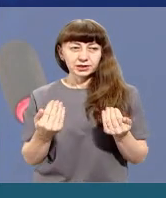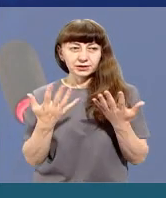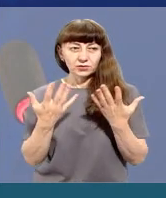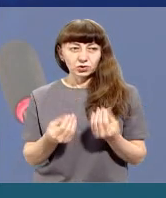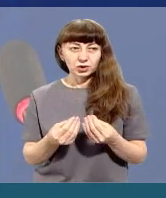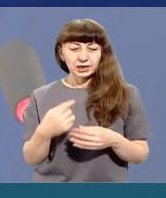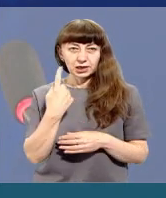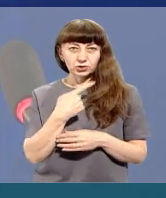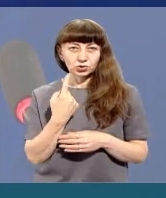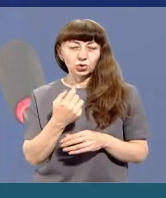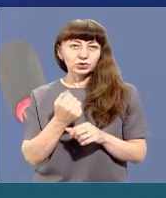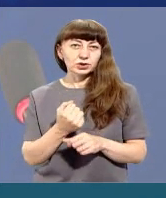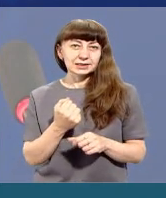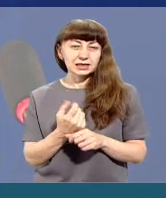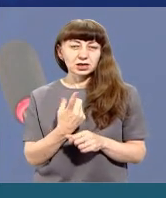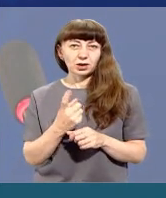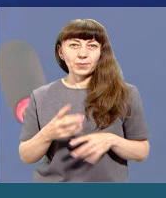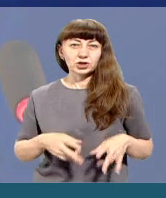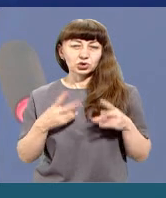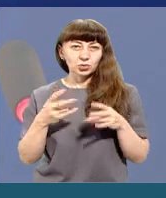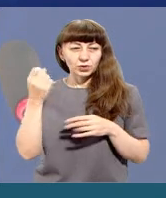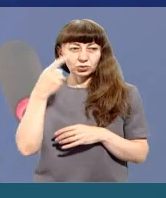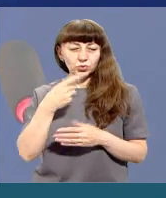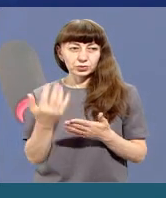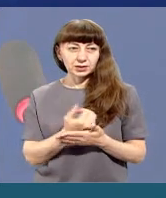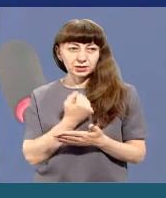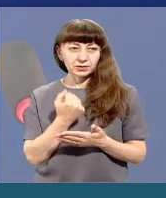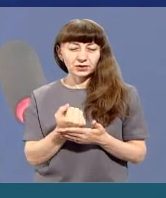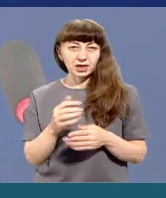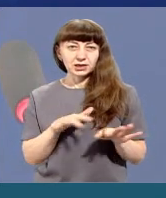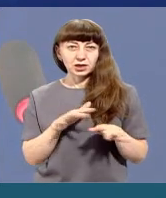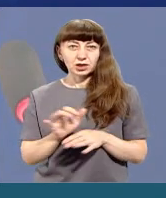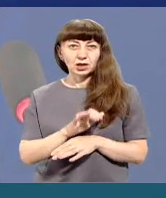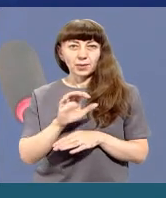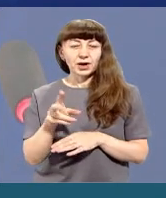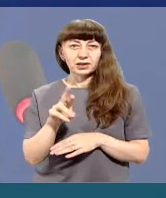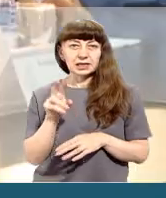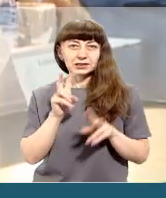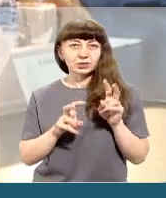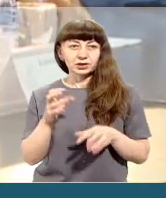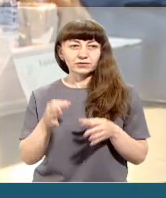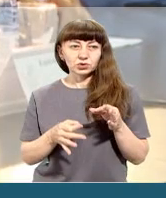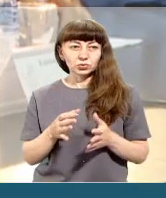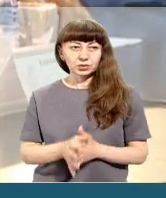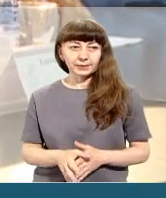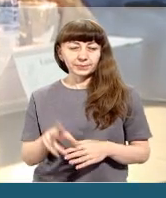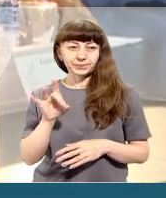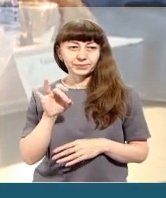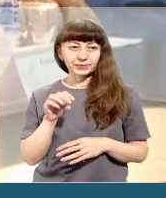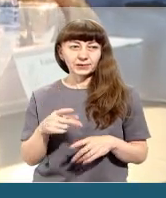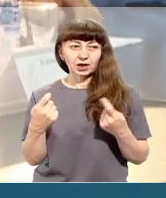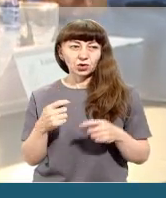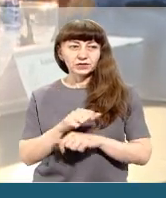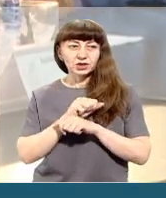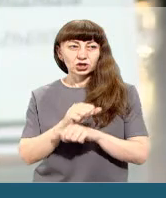сегодняшний день лицо, совершившее эти преступления, установлено, дело направлено для рассмотрения в суд. В Департамент торговли и защиты